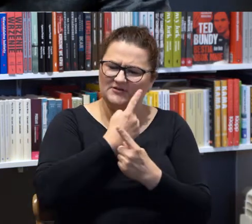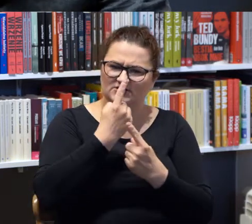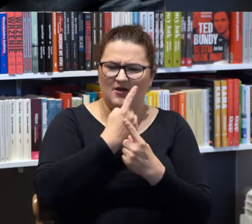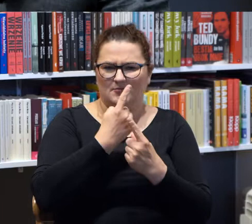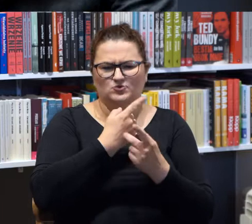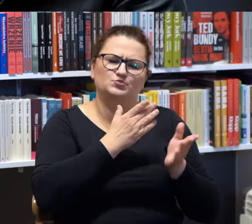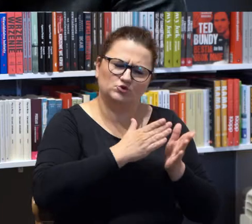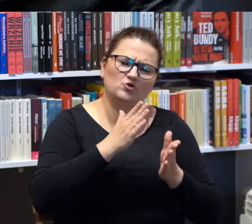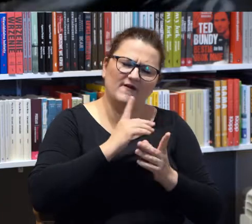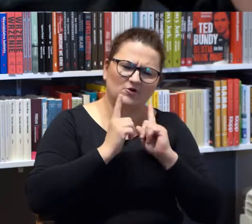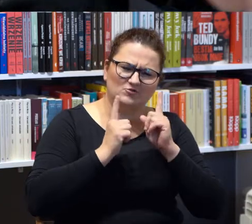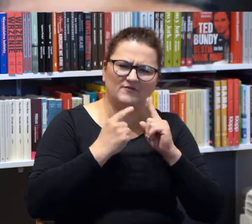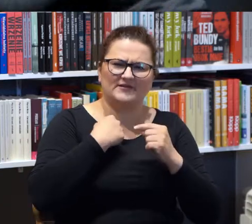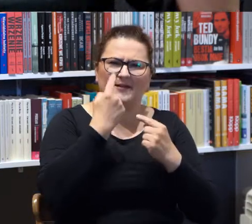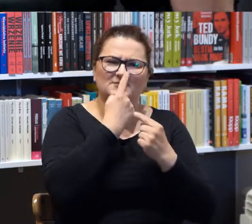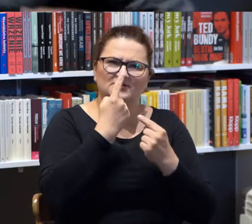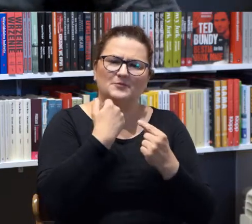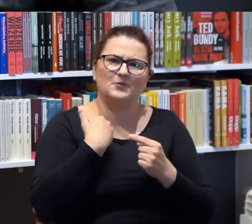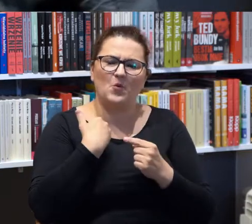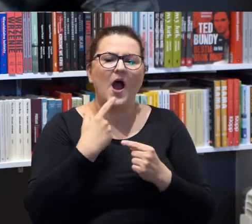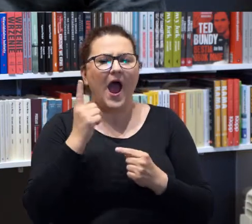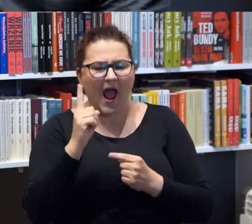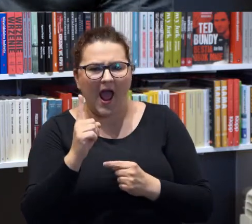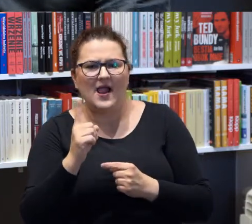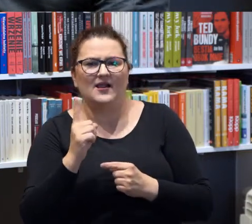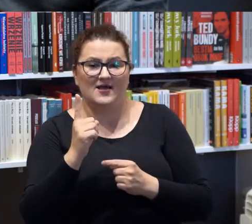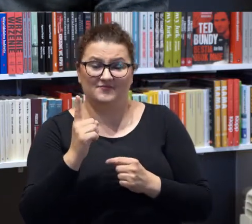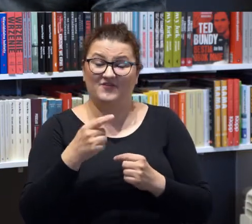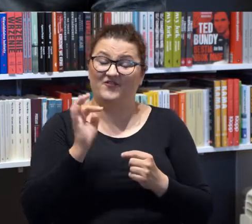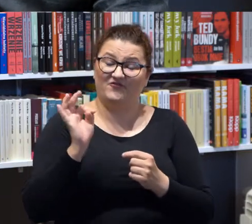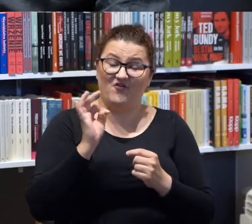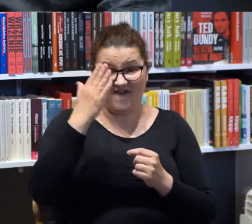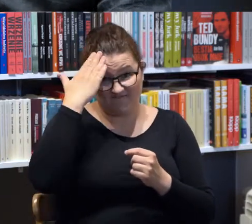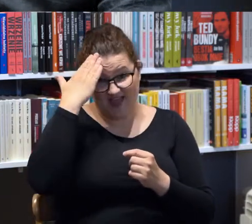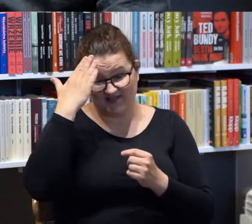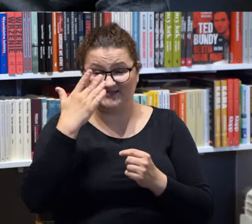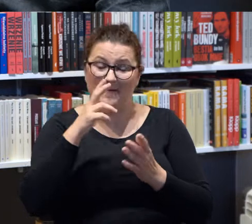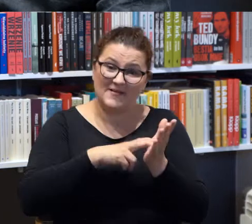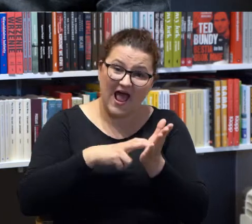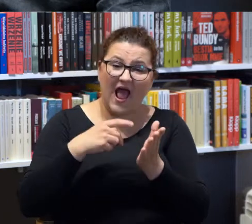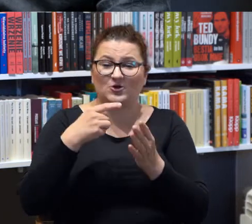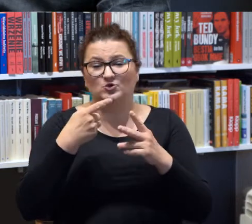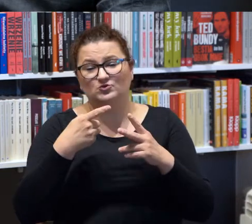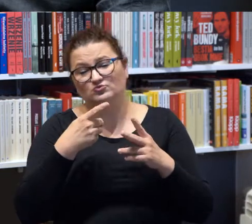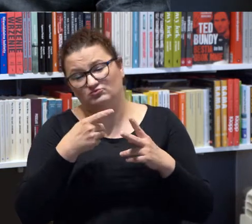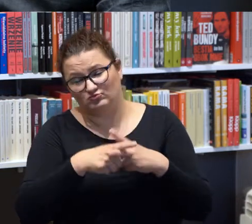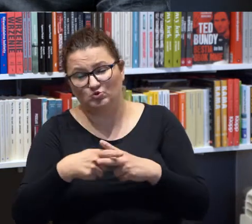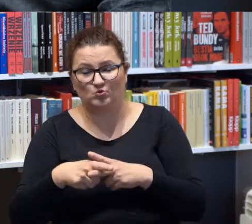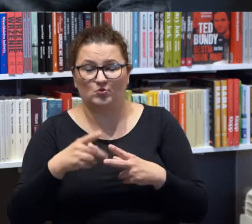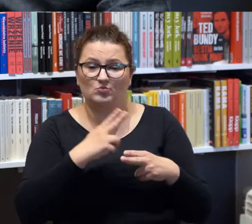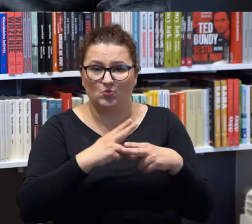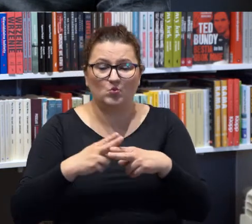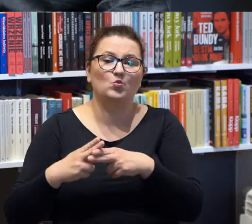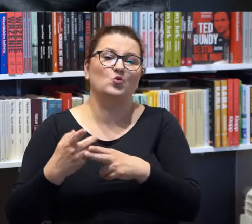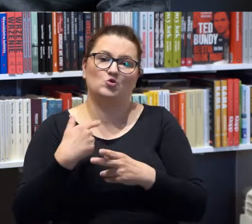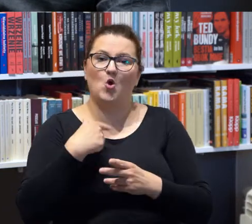przygotowując się do naszej rozmowy. Natomiast jednym ze sposobów twoich na uzupełnienie luk w tej wiedzy jest też sięganie do socjologii,